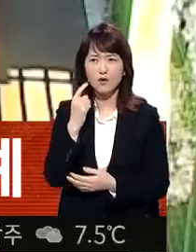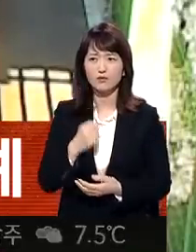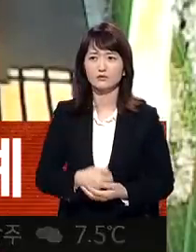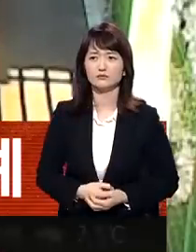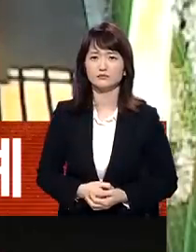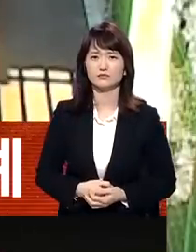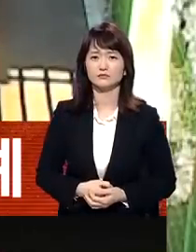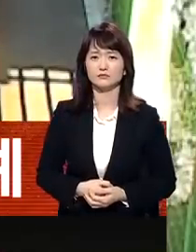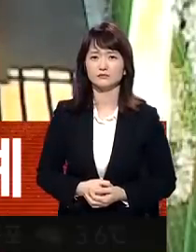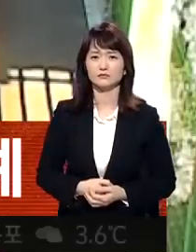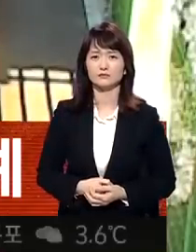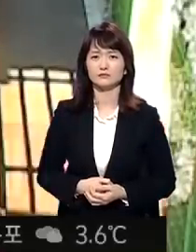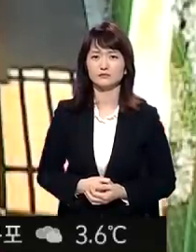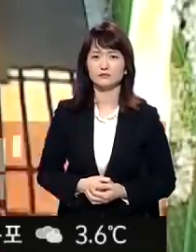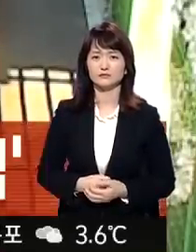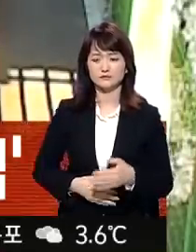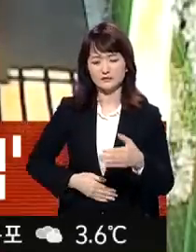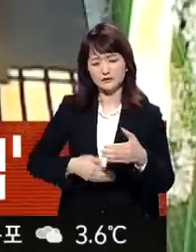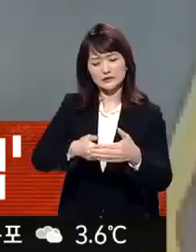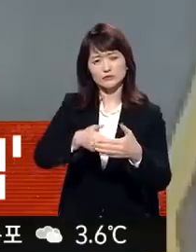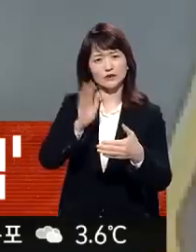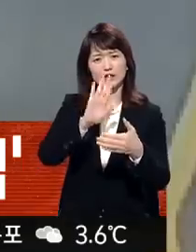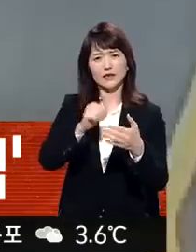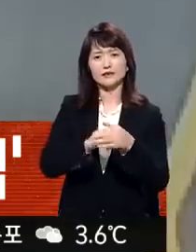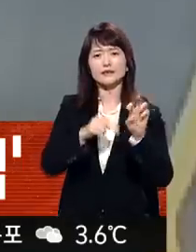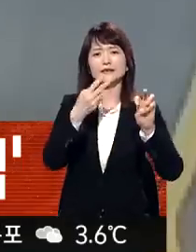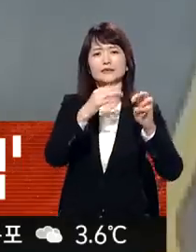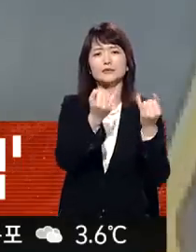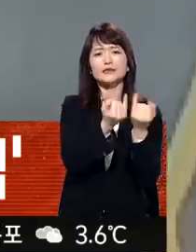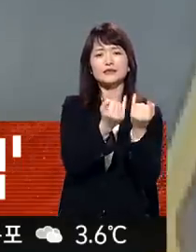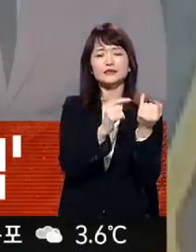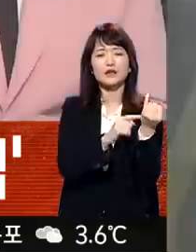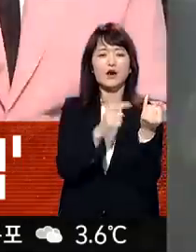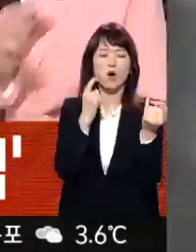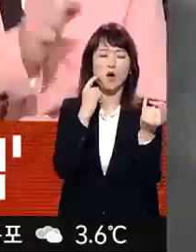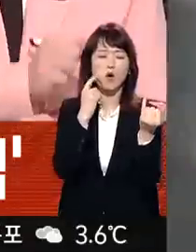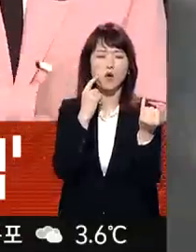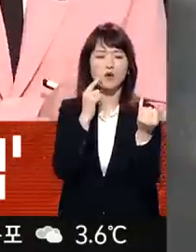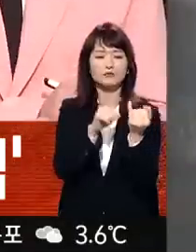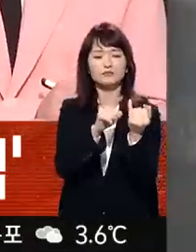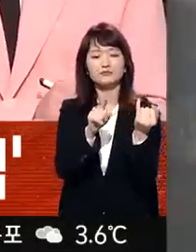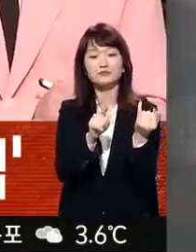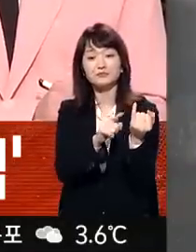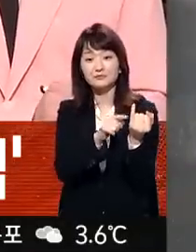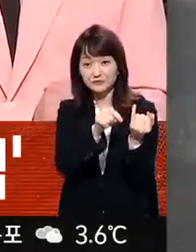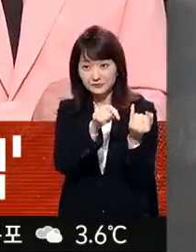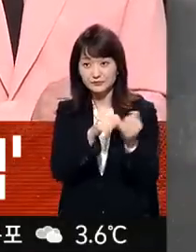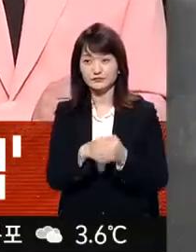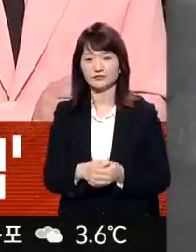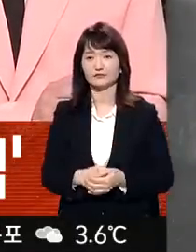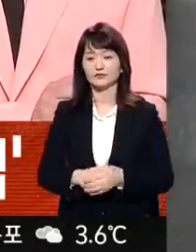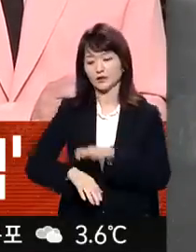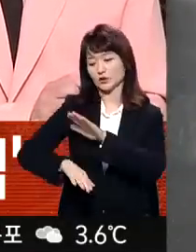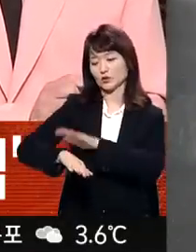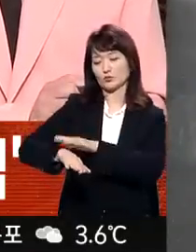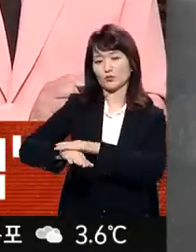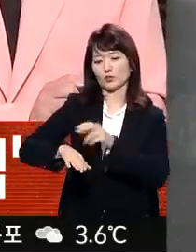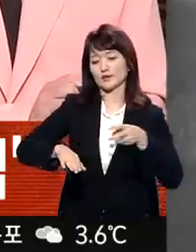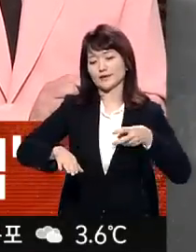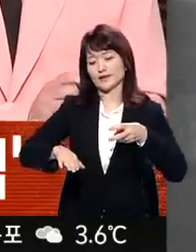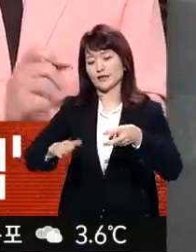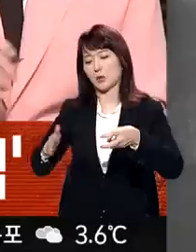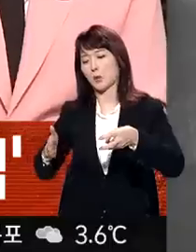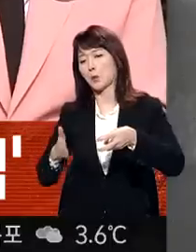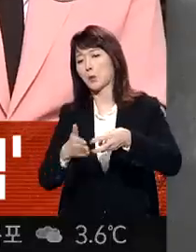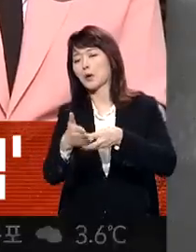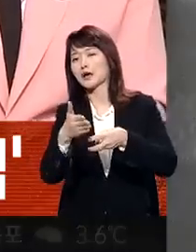아닙니다. 임신부가 아닌데 30대 여성인데 임신부인 척하면서 소위 말하는 손목치기 사기 범죄를 반복했던